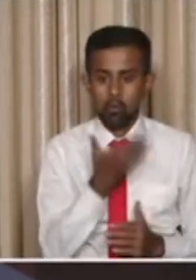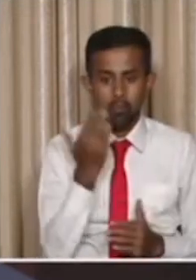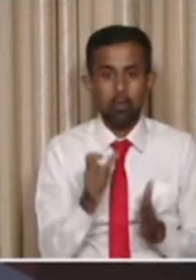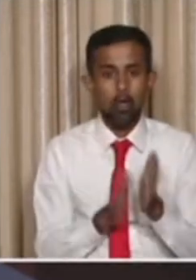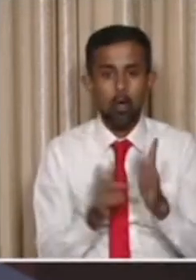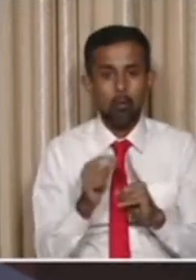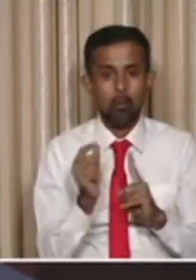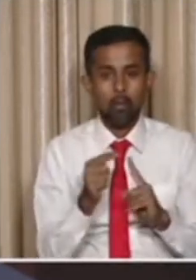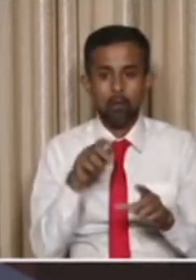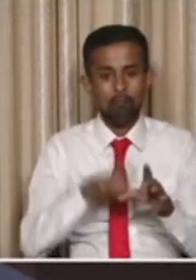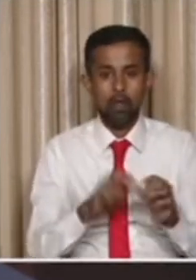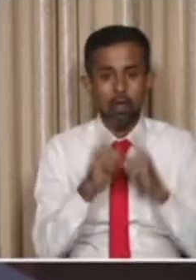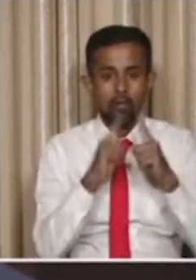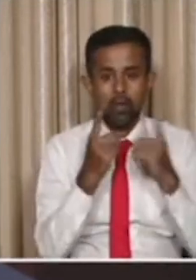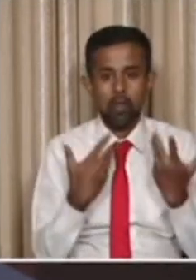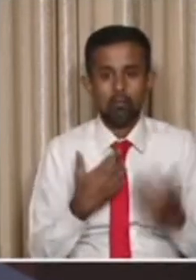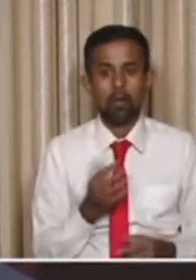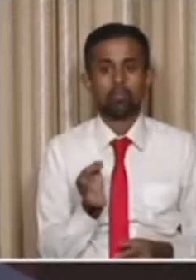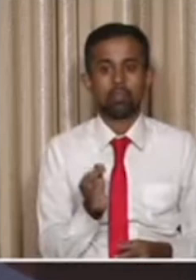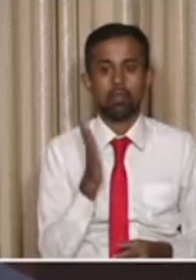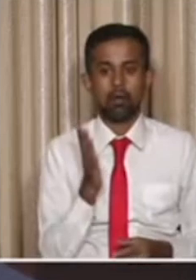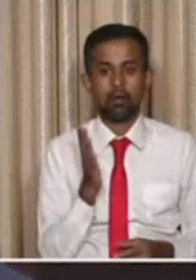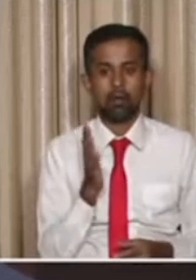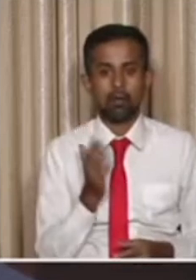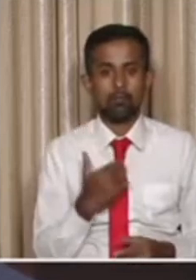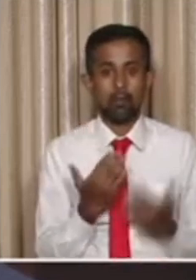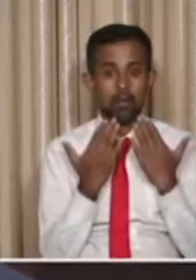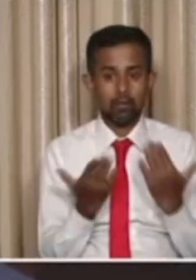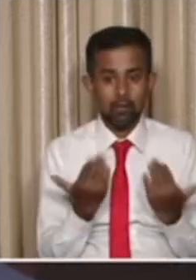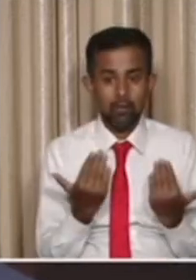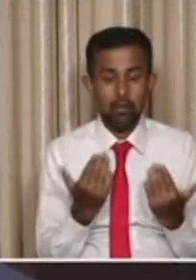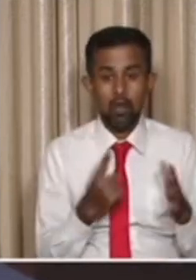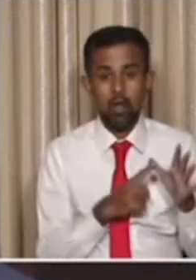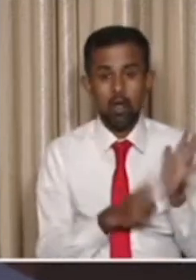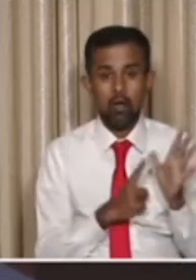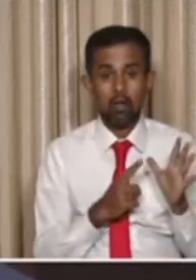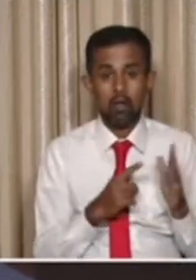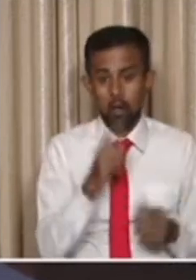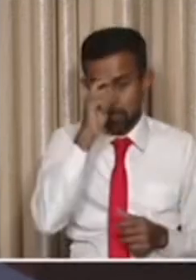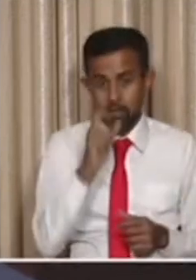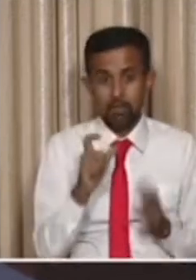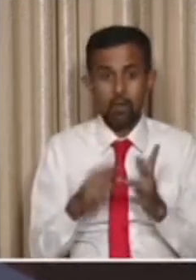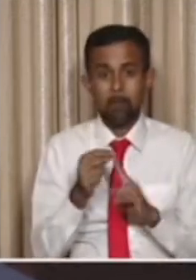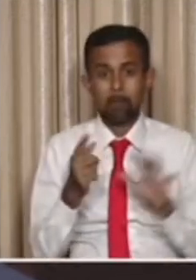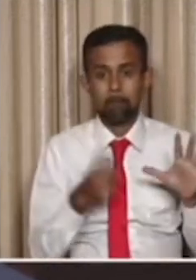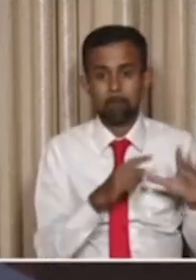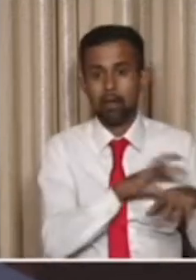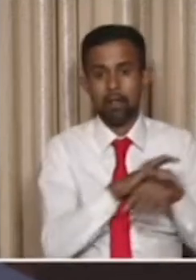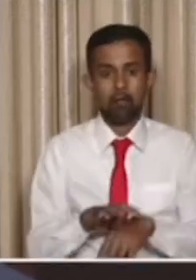ගිහිල්ලා වාඩි වෙලා කතා කරන්න? නෑ මට තහනම්. මම ස්තුතිවන්ත වෙන්න ඕනේ අලගියවන්න මැතිතුමාට. කෝපයකට මට